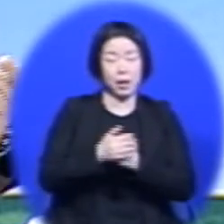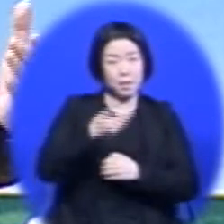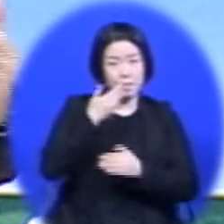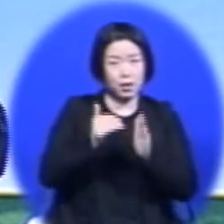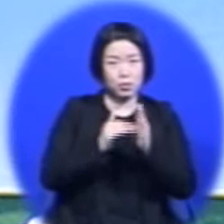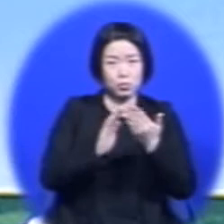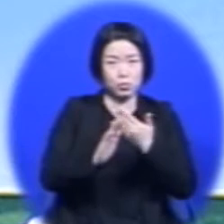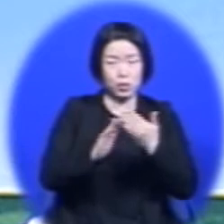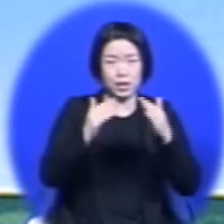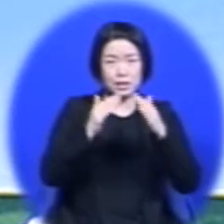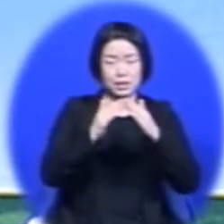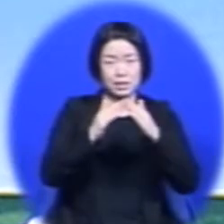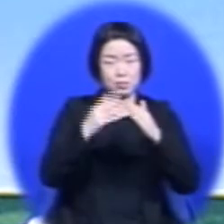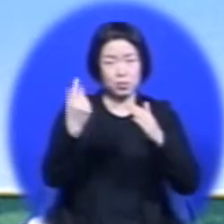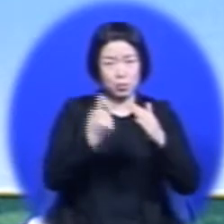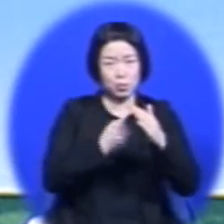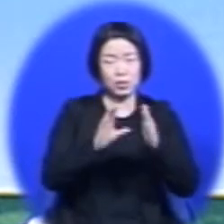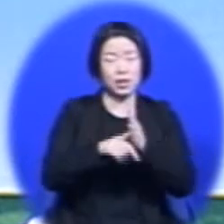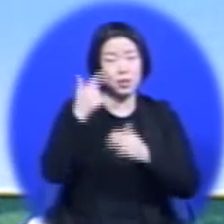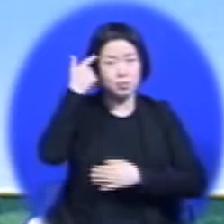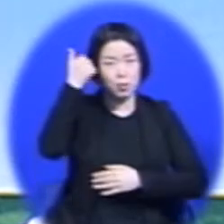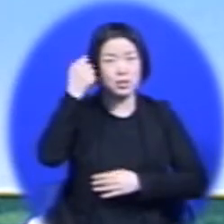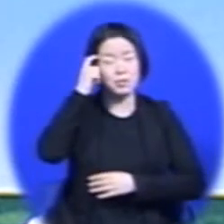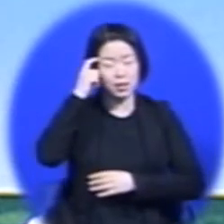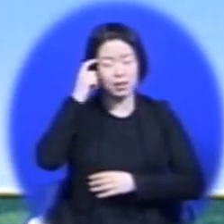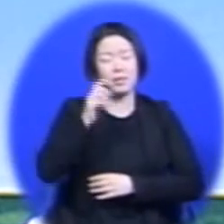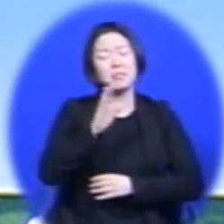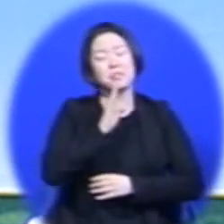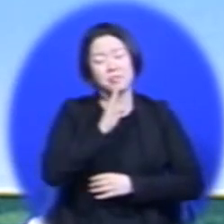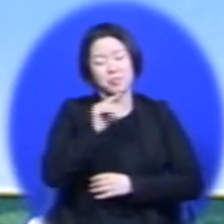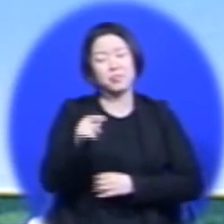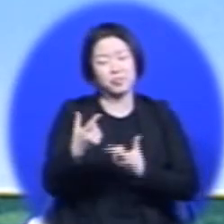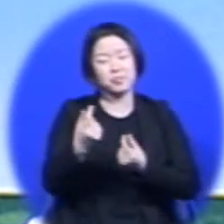끝내고 숙소로 돌아오면서 그 목사님께서 그러면 그렇지.